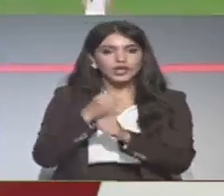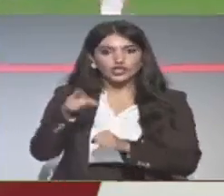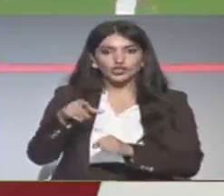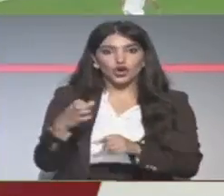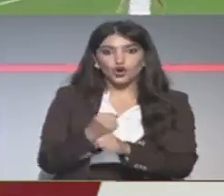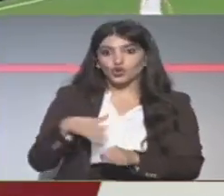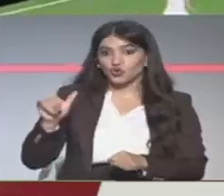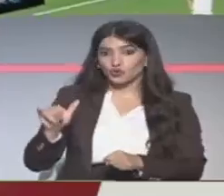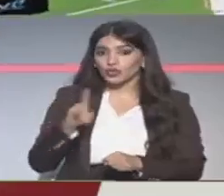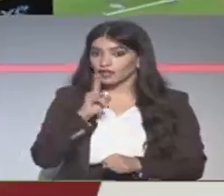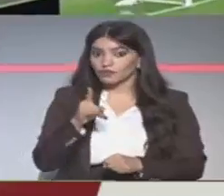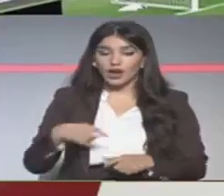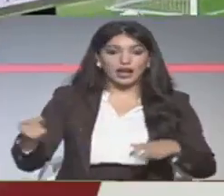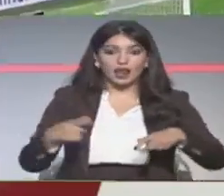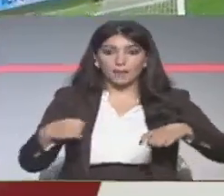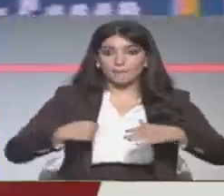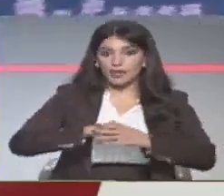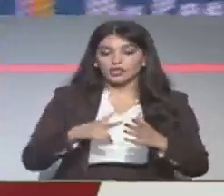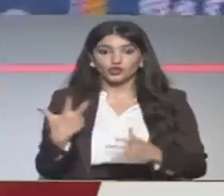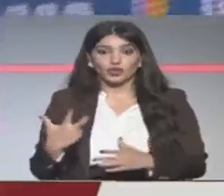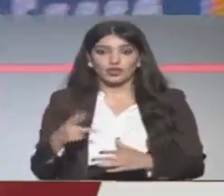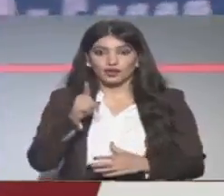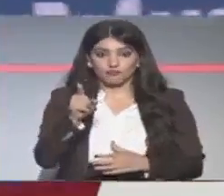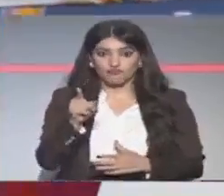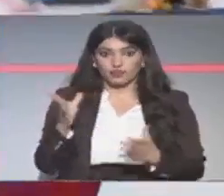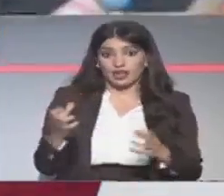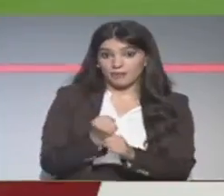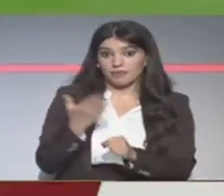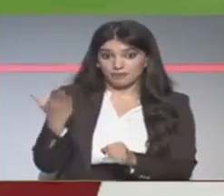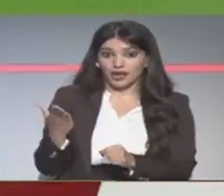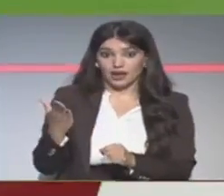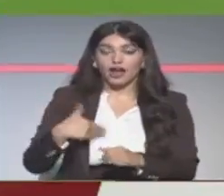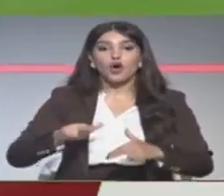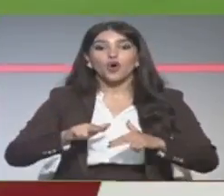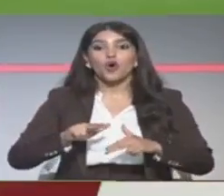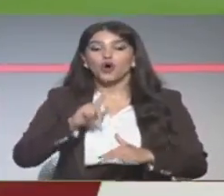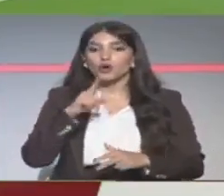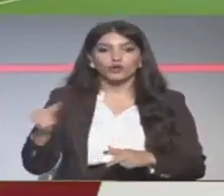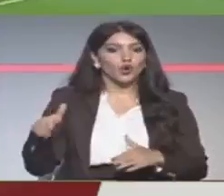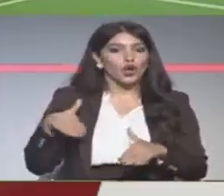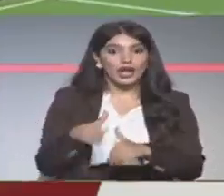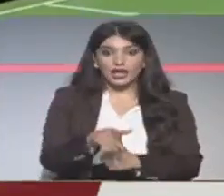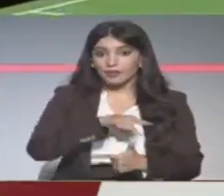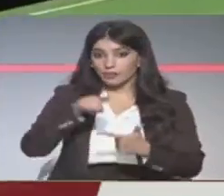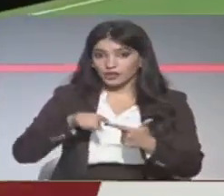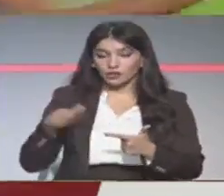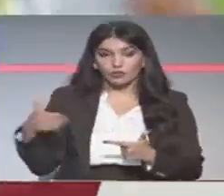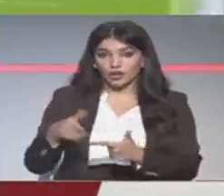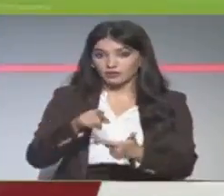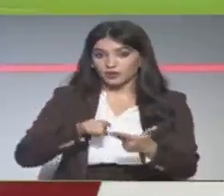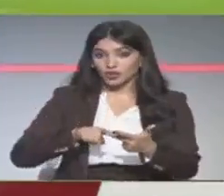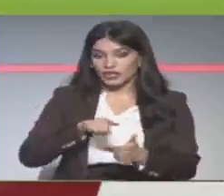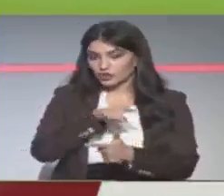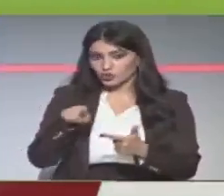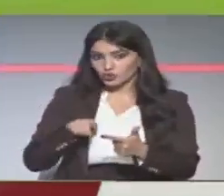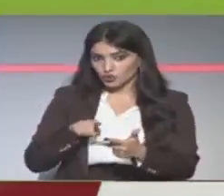اليوفي كان على حساب الضيف سامدوريا بثلاثية نظيفة حملت على توالي توقيع كل من السويدي كولوزيفسكي والمخضرم ليوناردو